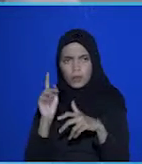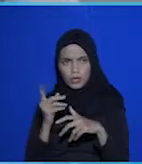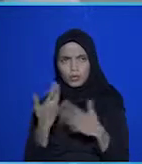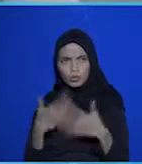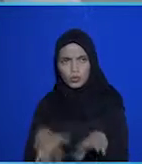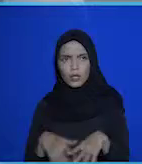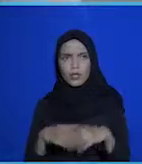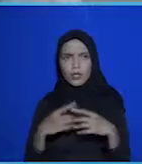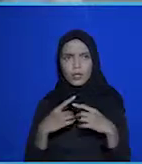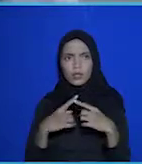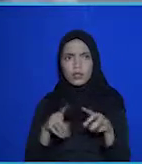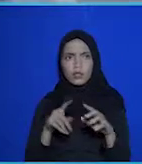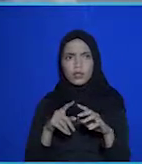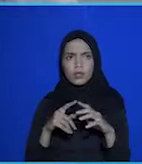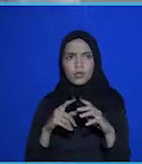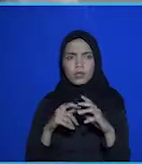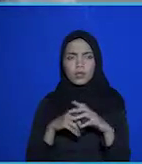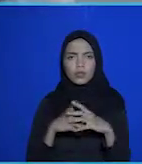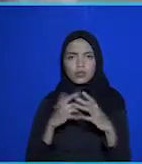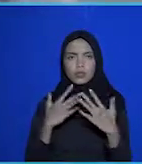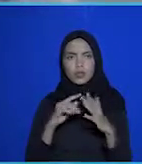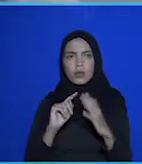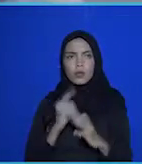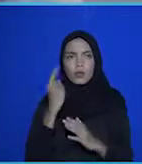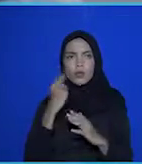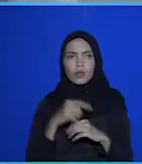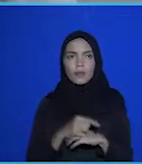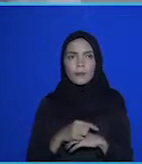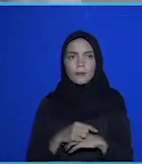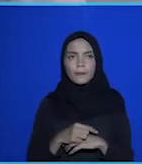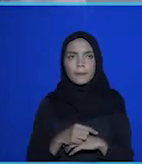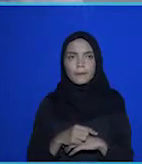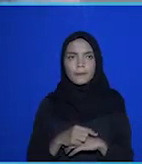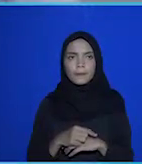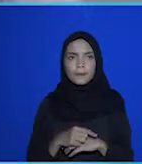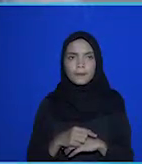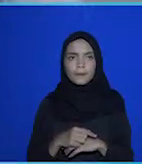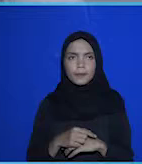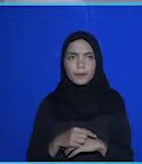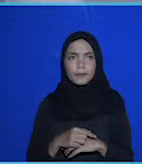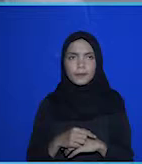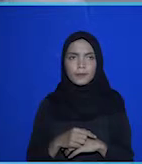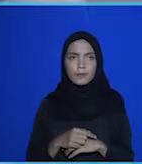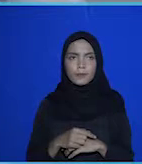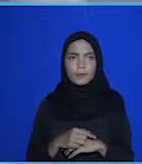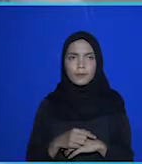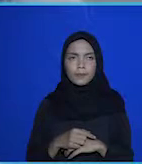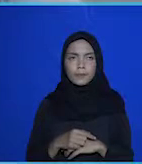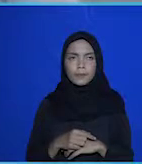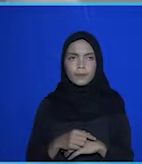ada, tapi di tanggal 29 ke atas itu sudah mulai BUMN-BUMN terjun ke sana. Nah, paling tidak